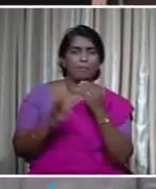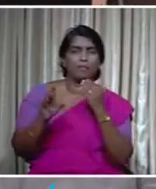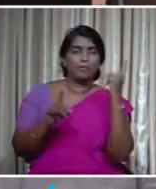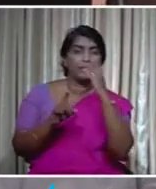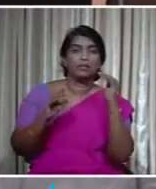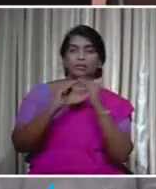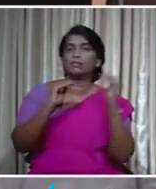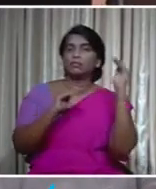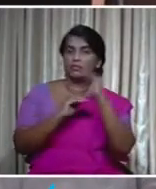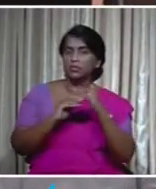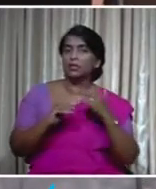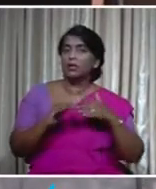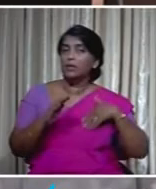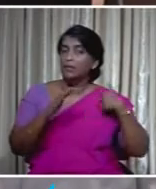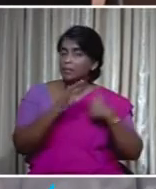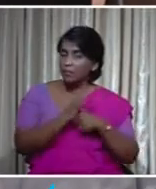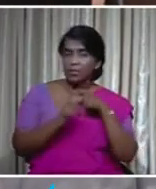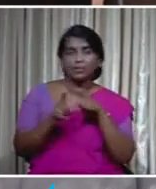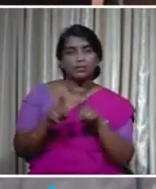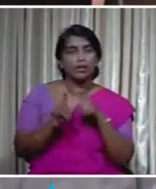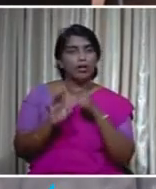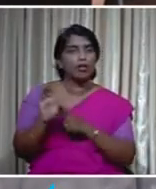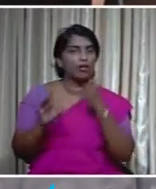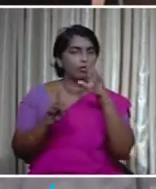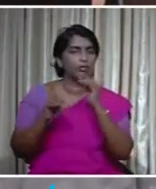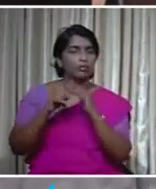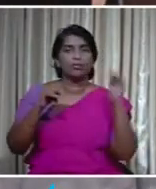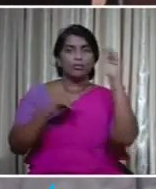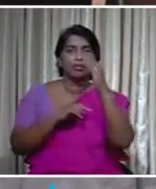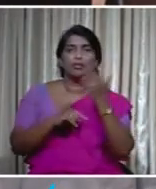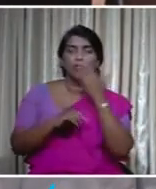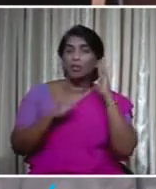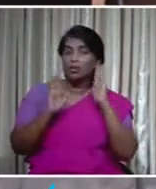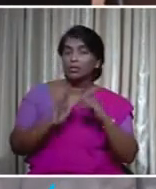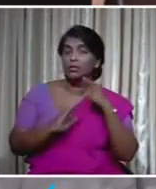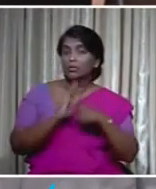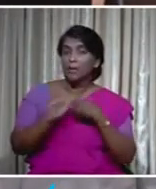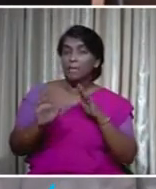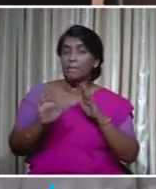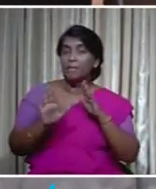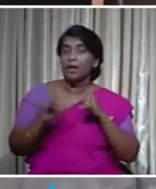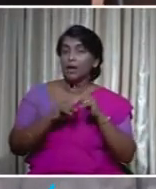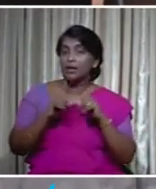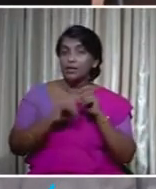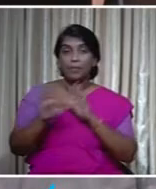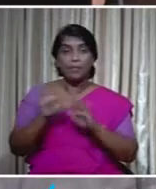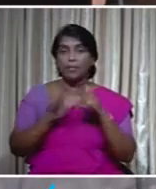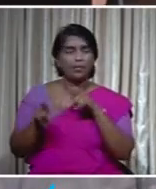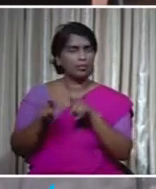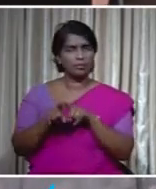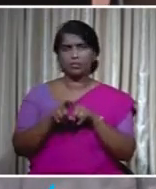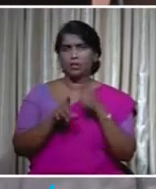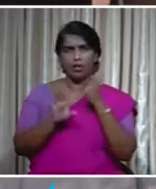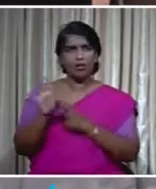உள்ளவர் தன்னுடைய அதிபர் கிரேட்டின்படி 12 வருஷங்களில் வரலாம். இலங்கை நிர்வாக சேவையில் உள்ளவர் 12 வருடம் முடிந்தால் அவருக்கு கிளாஸ் 1